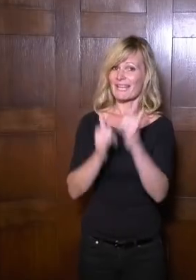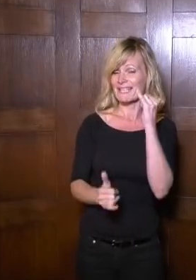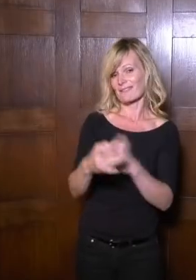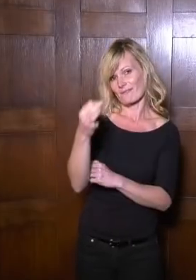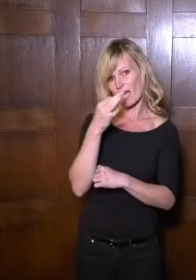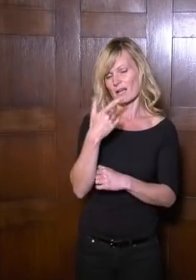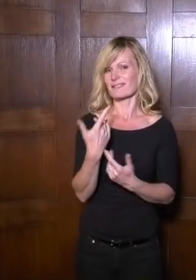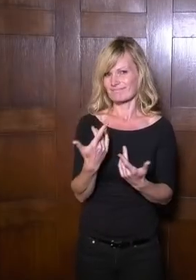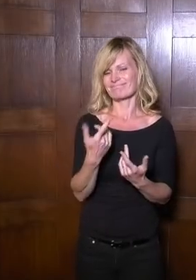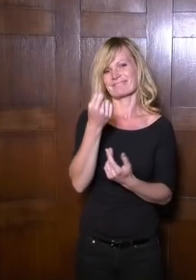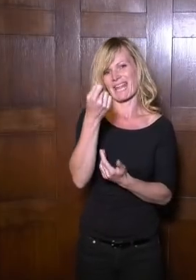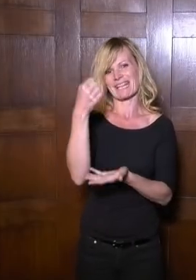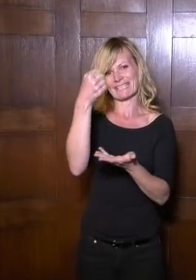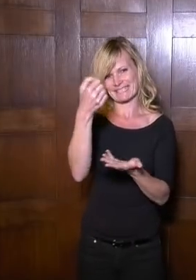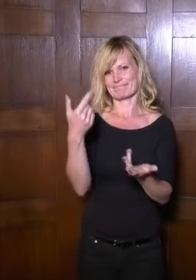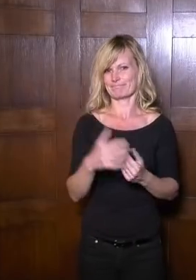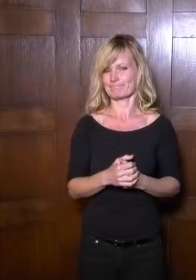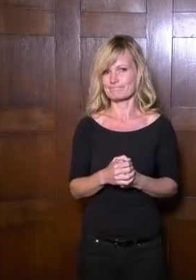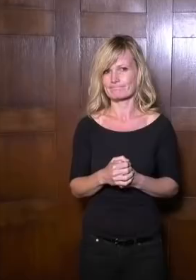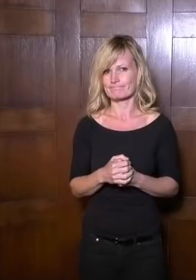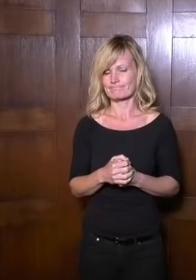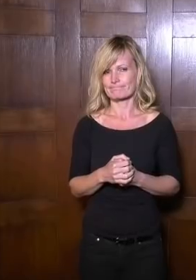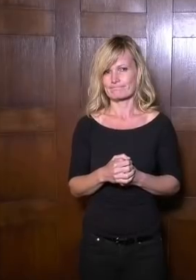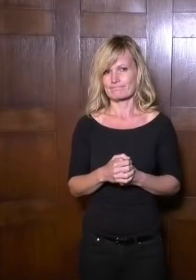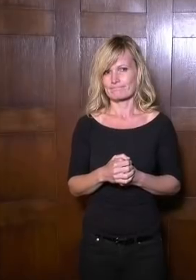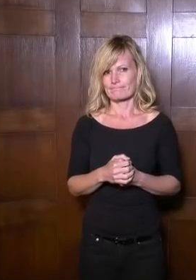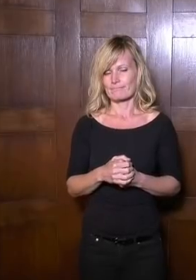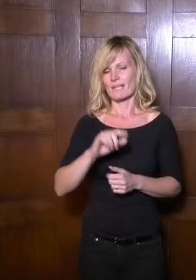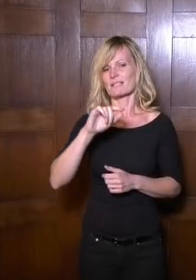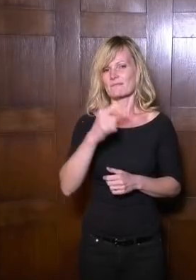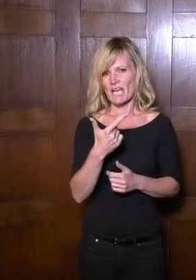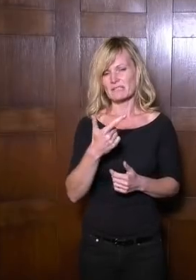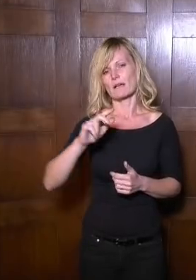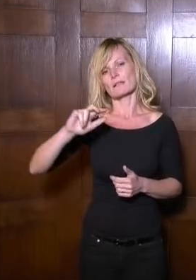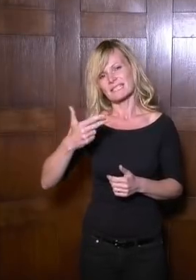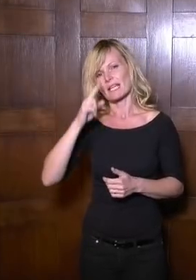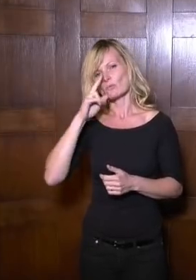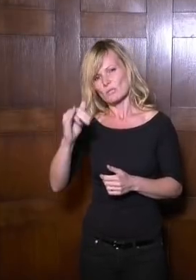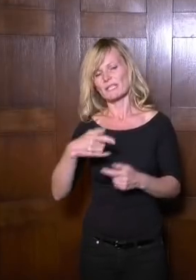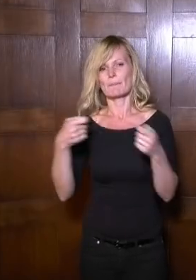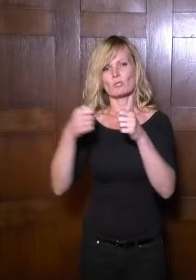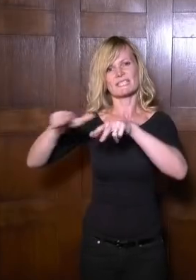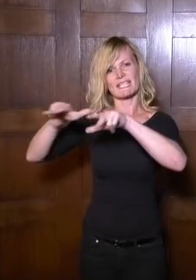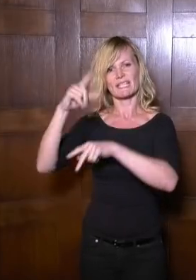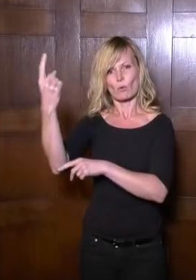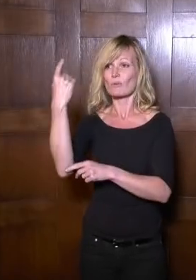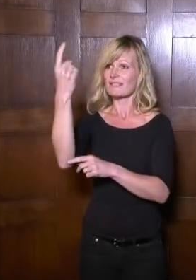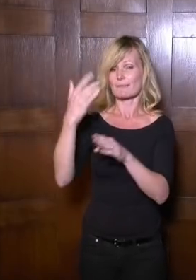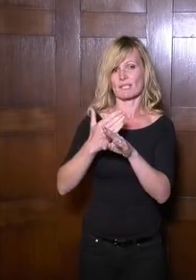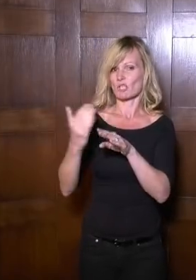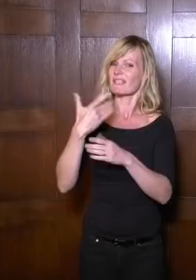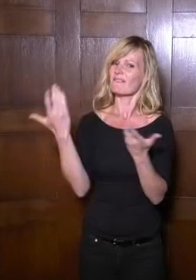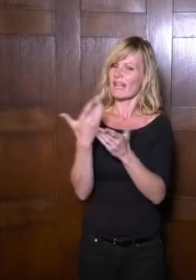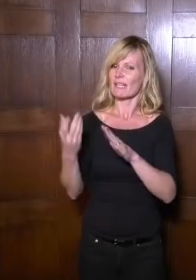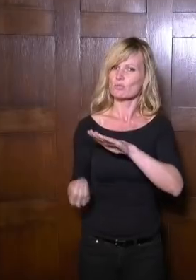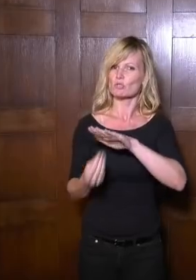des Geldes. Wir werden am 2. 3. Juni die Bundesregierung haben, die entscheidet, welche unterstützende Maßnahmen